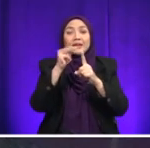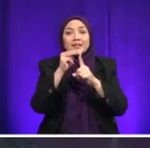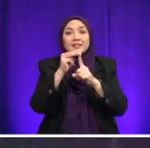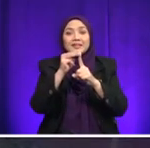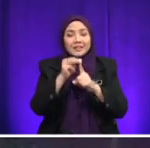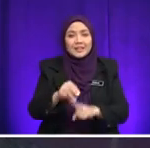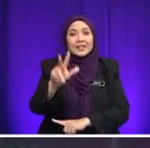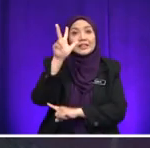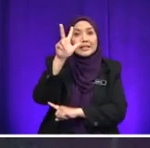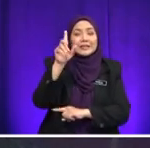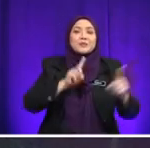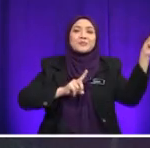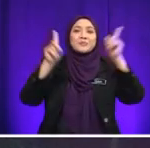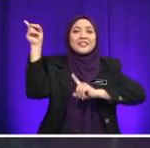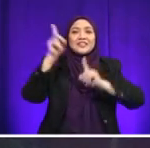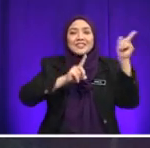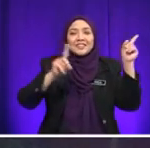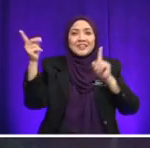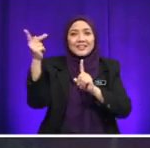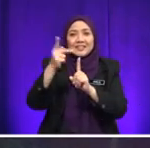3 bintang kepada